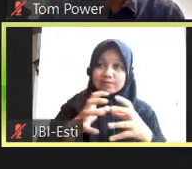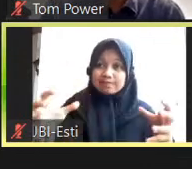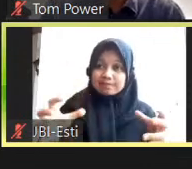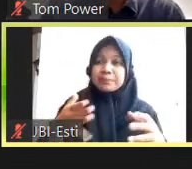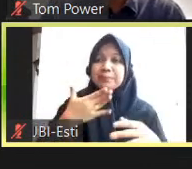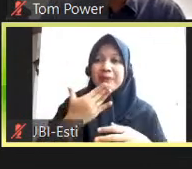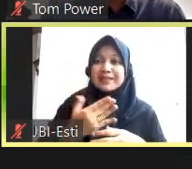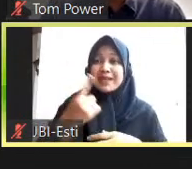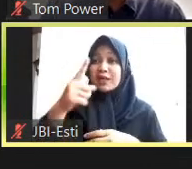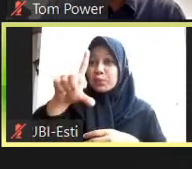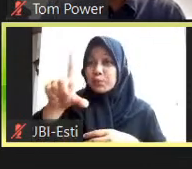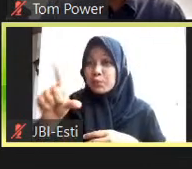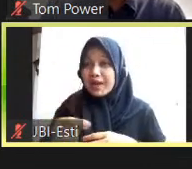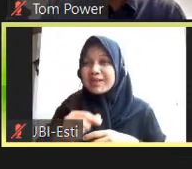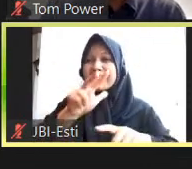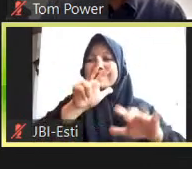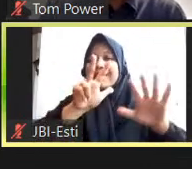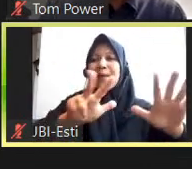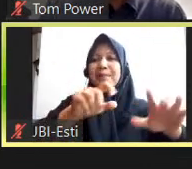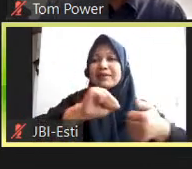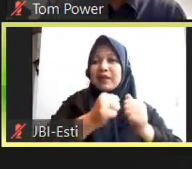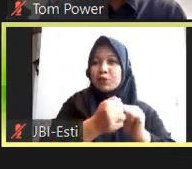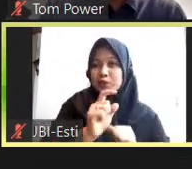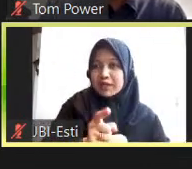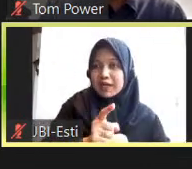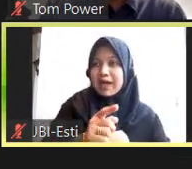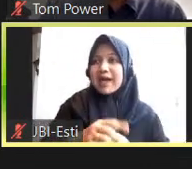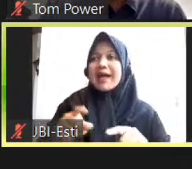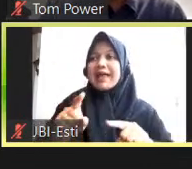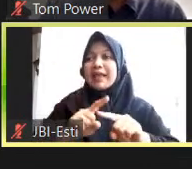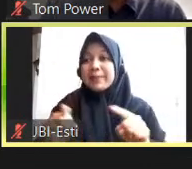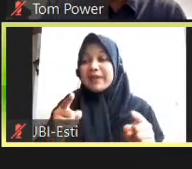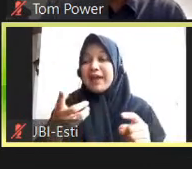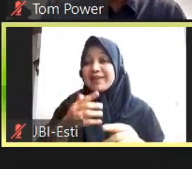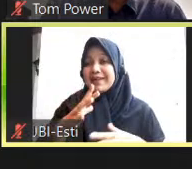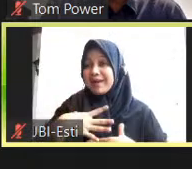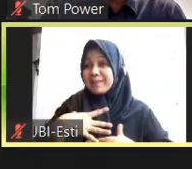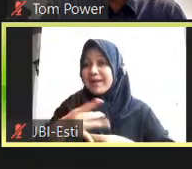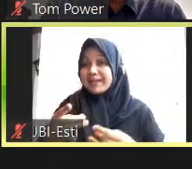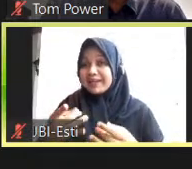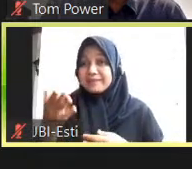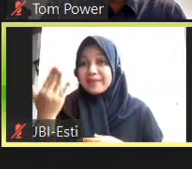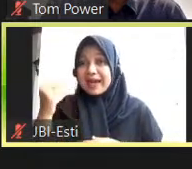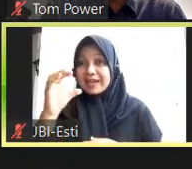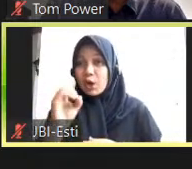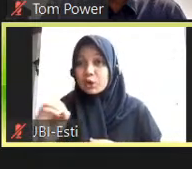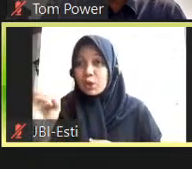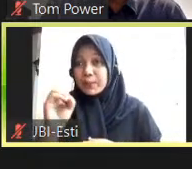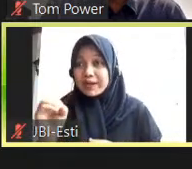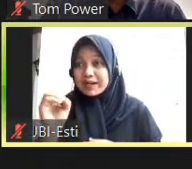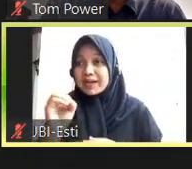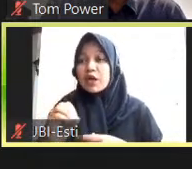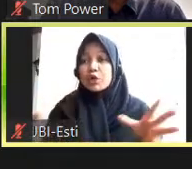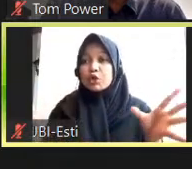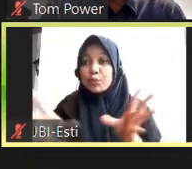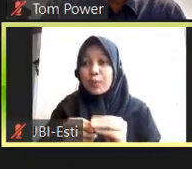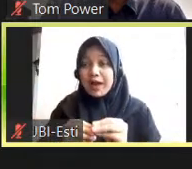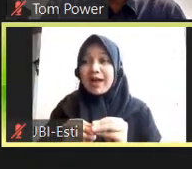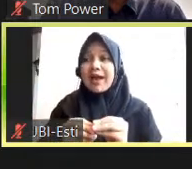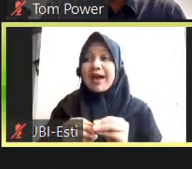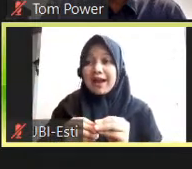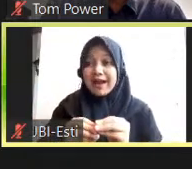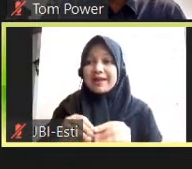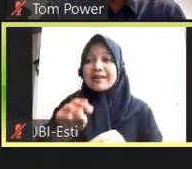bulan. Tetapi yang menarik, saya ingin tunjukkan ke teman-teman, di bulan Oktober itu 31 serangan